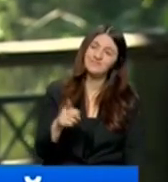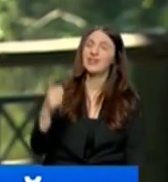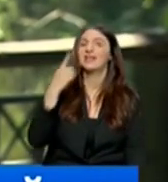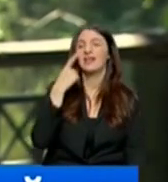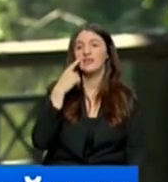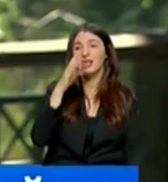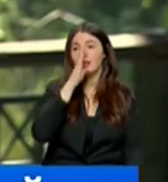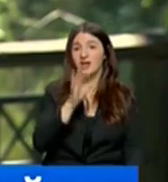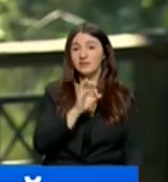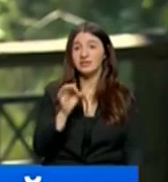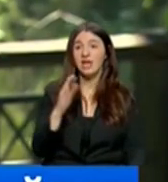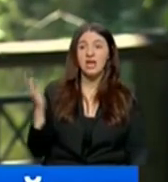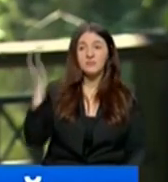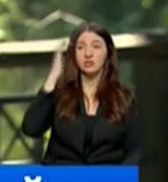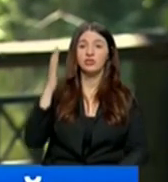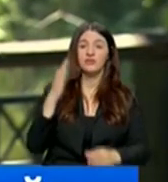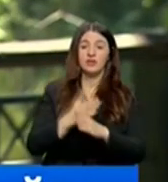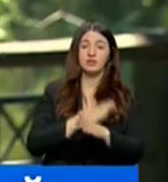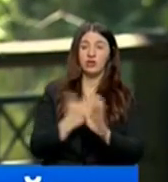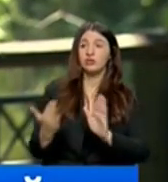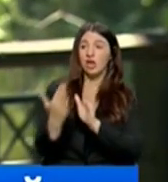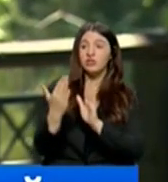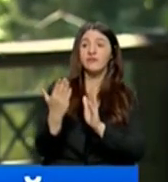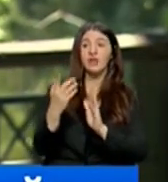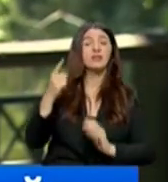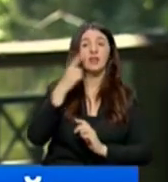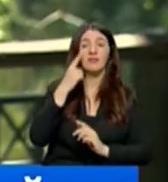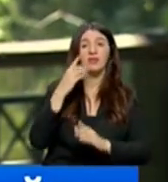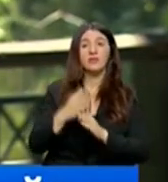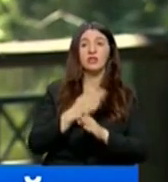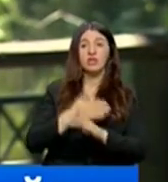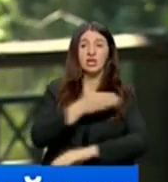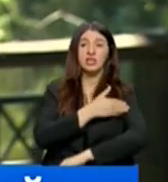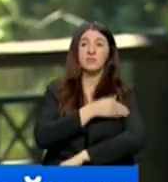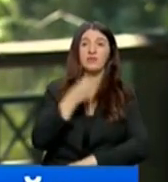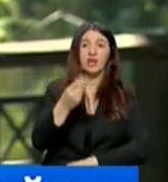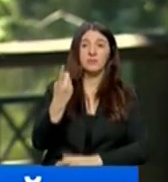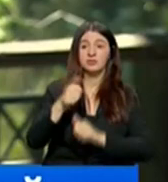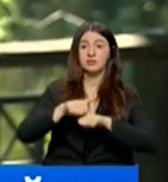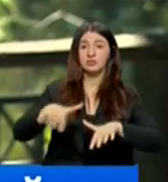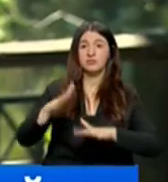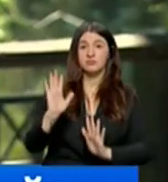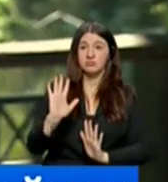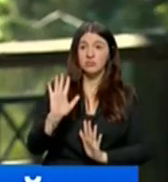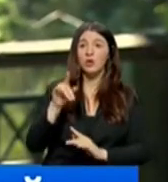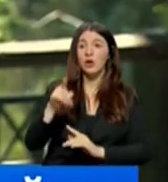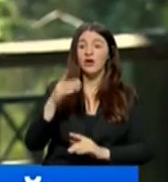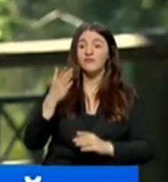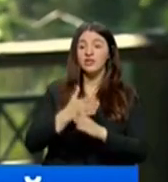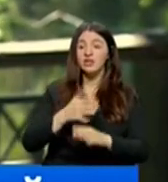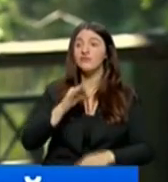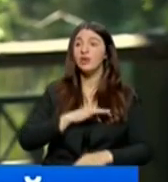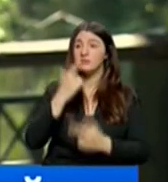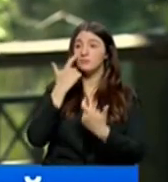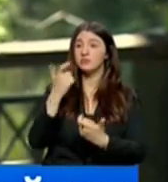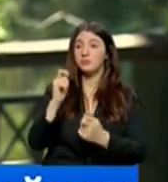Devletin tarafsızlığı esastır vatandaşlarına karşı ve devlet vatandaşlarına hizmet eden bir organdır. Vatandaşların çıkarlarını koruyan